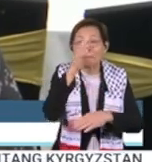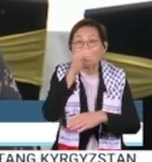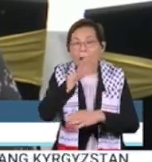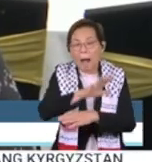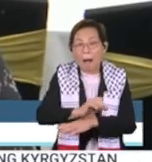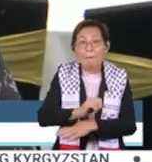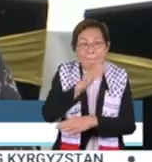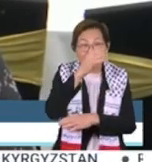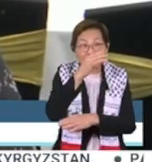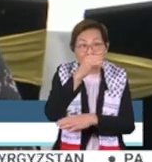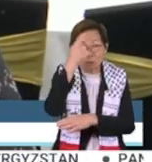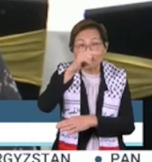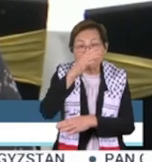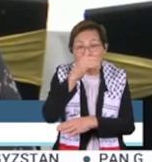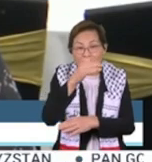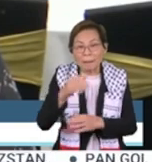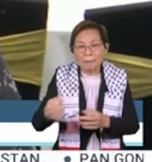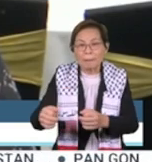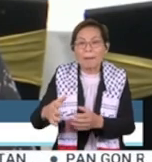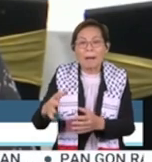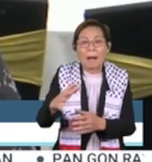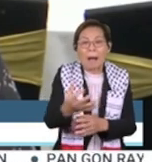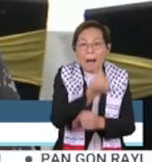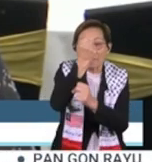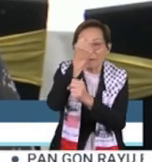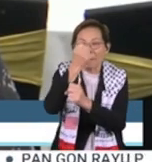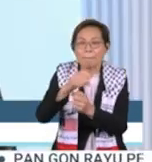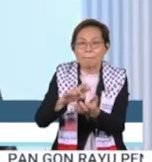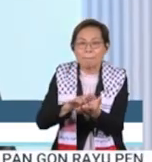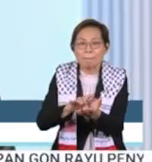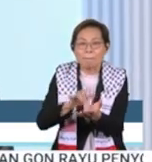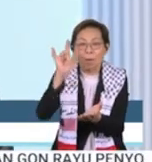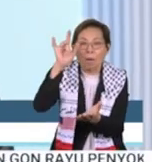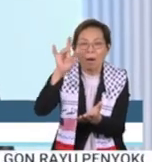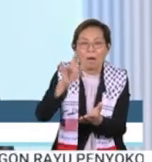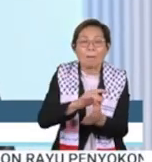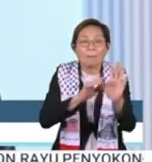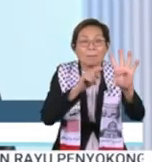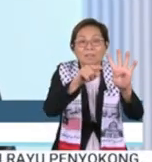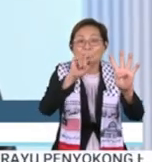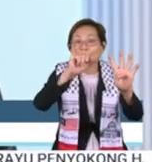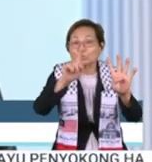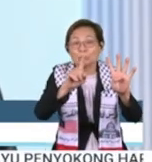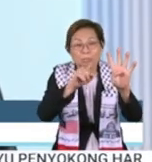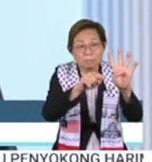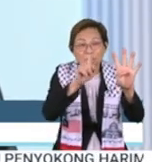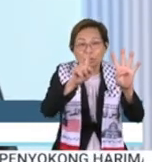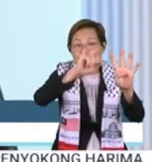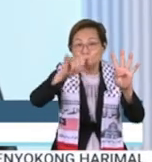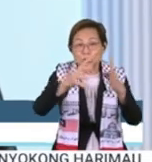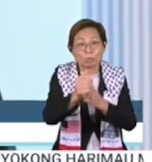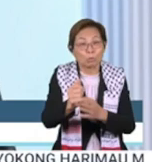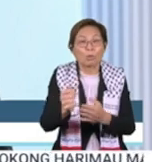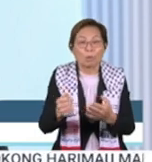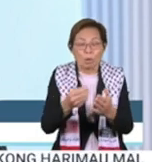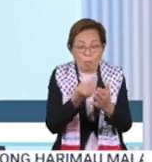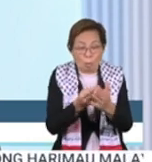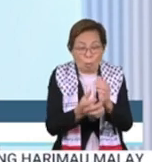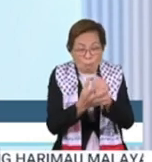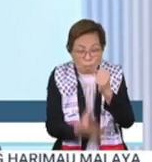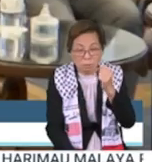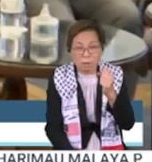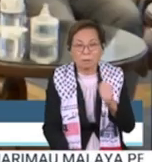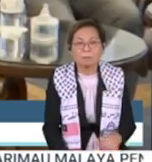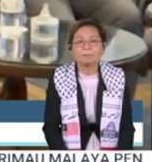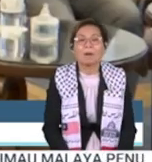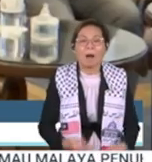4.7 juta ni satu kos yang besar. program pendidikan yang dijalankan dengan kerjasama Invest Melaka